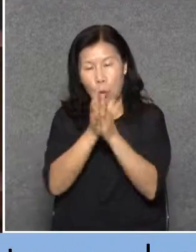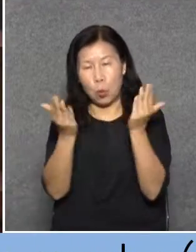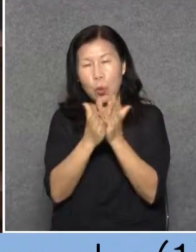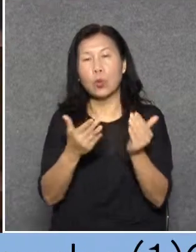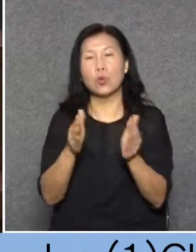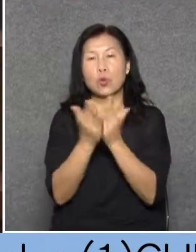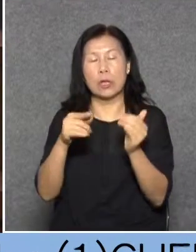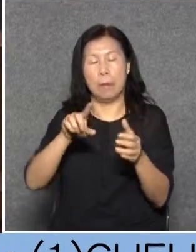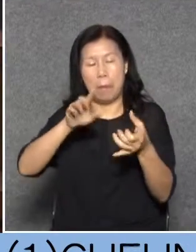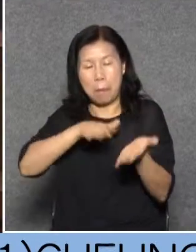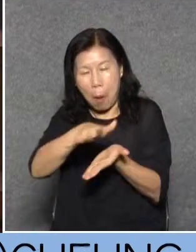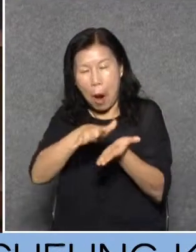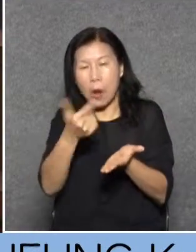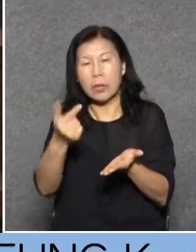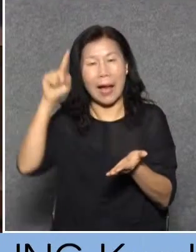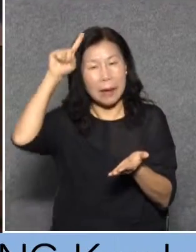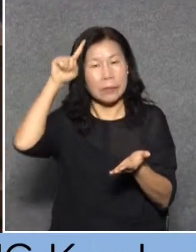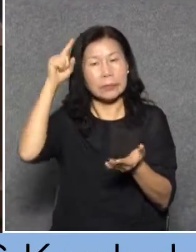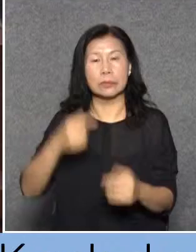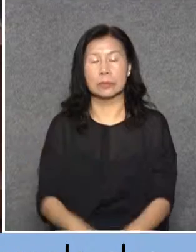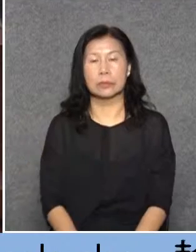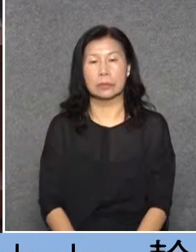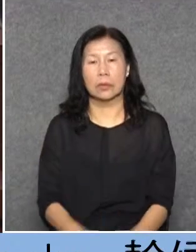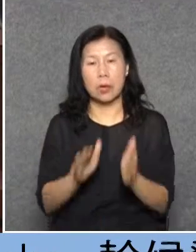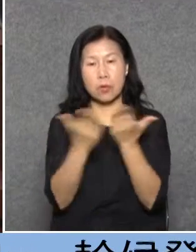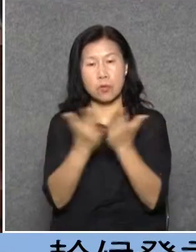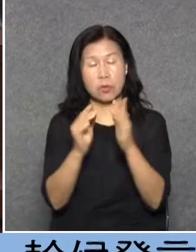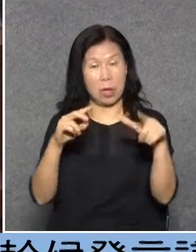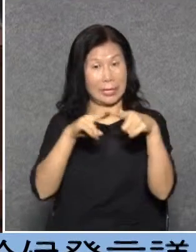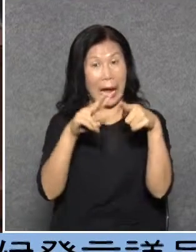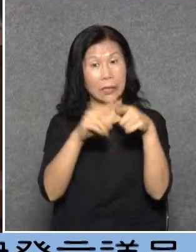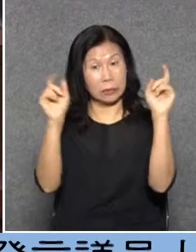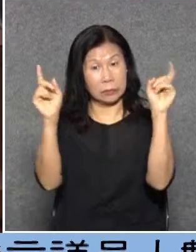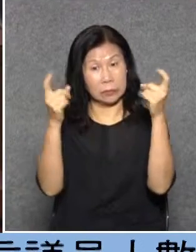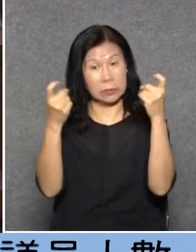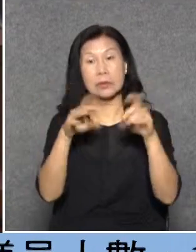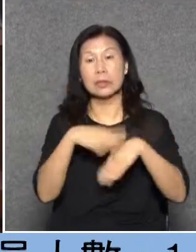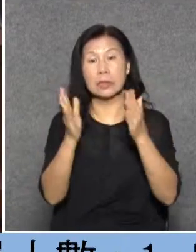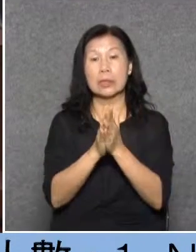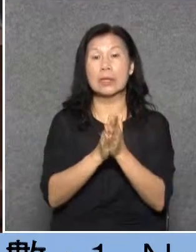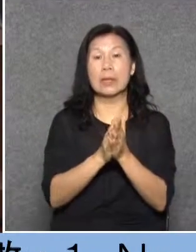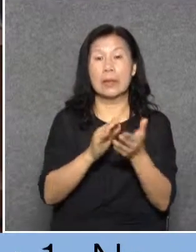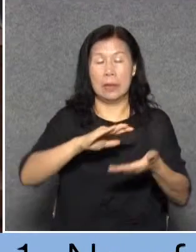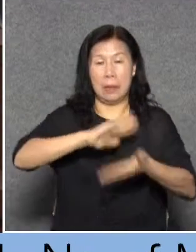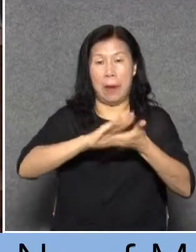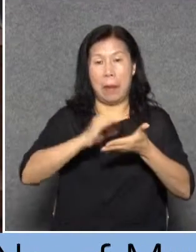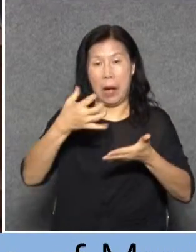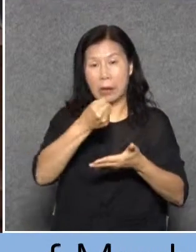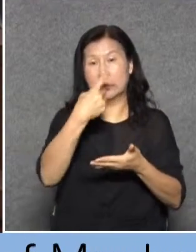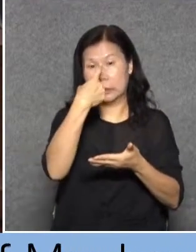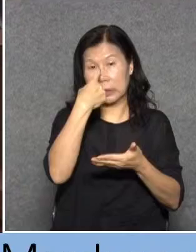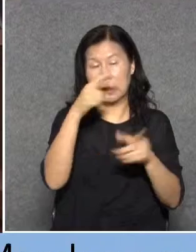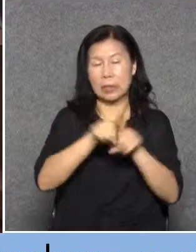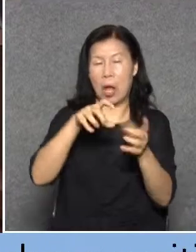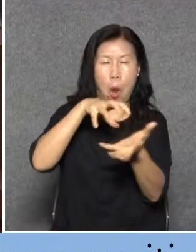啦。當中嗰本書嘅引言咧，就講咧版權法咧，可以話係英國法律裏面其中一個最複